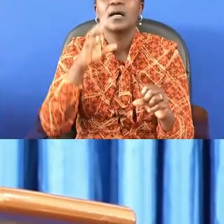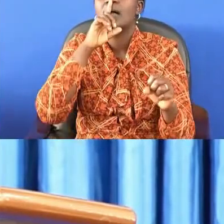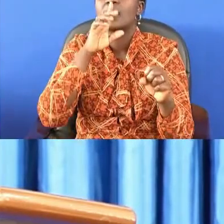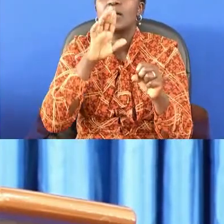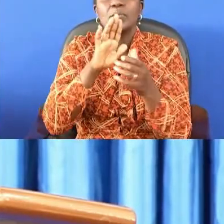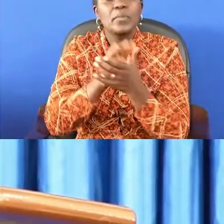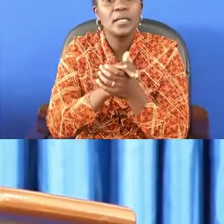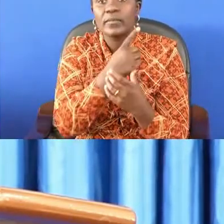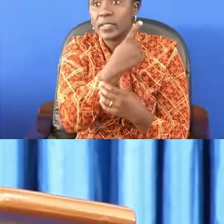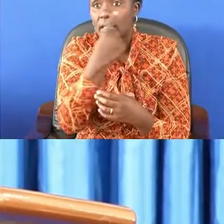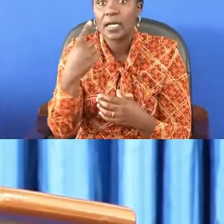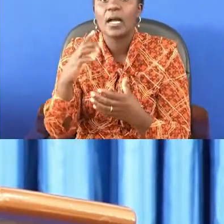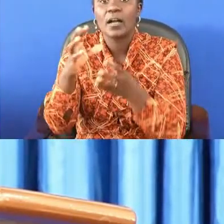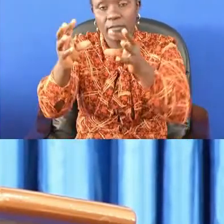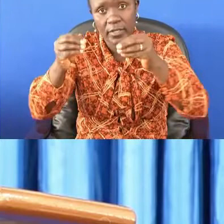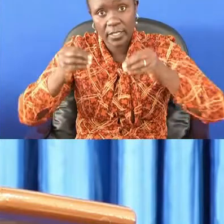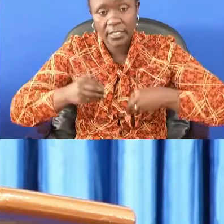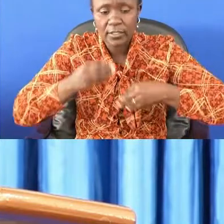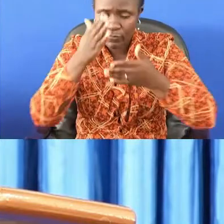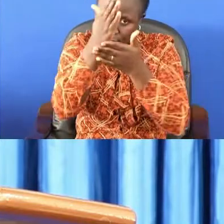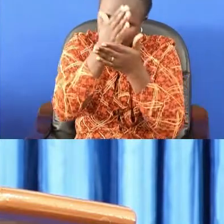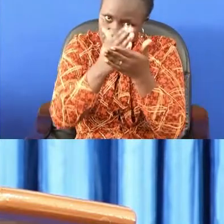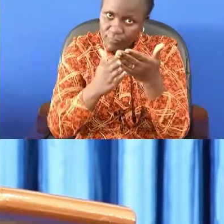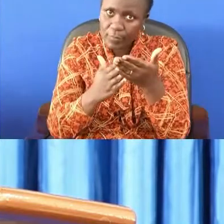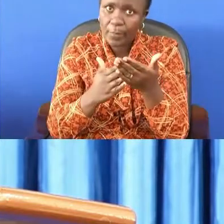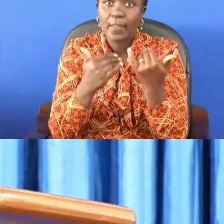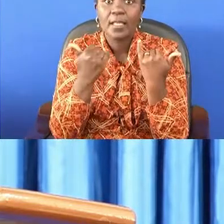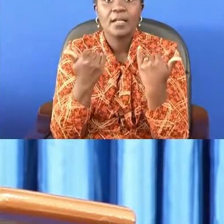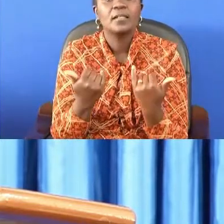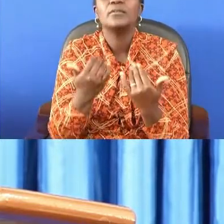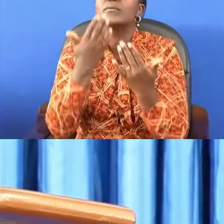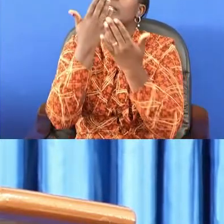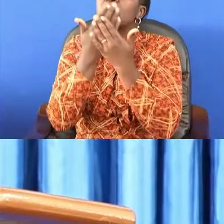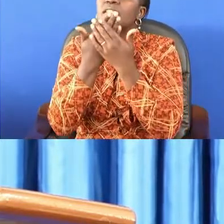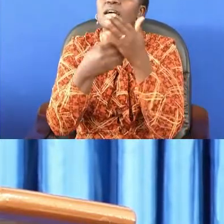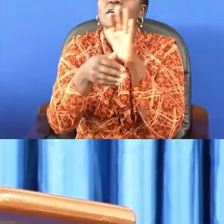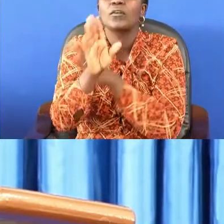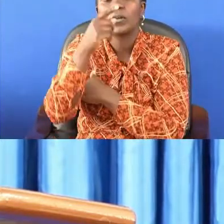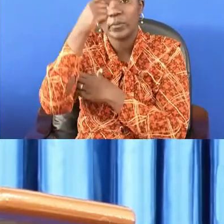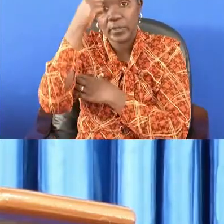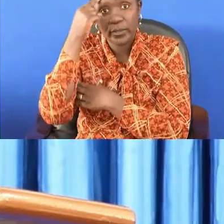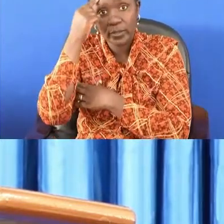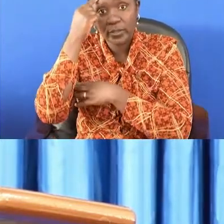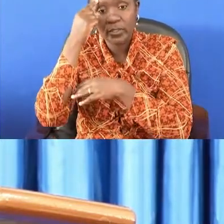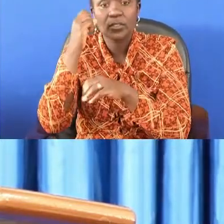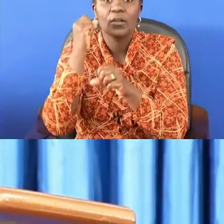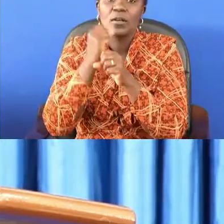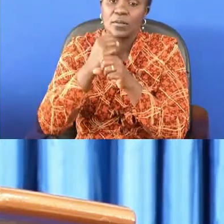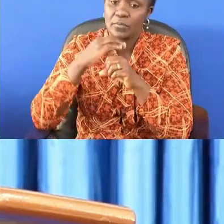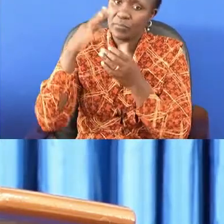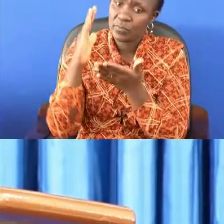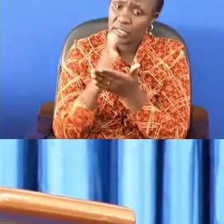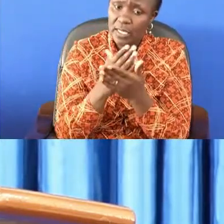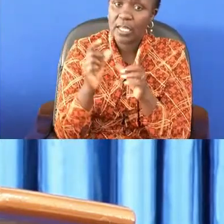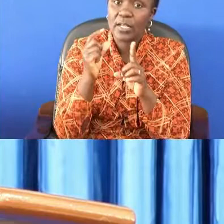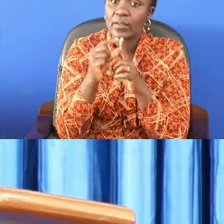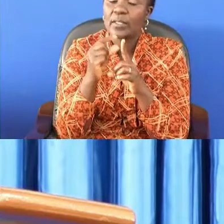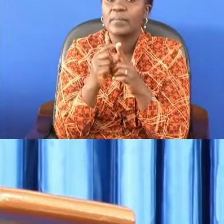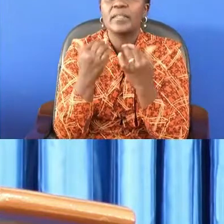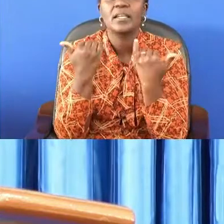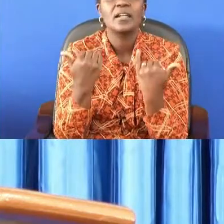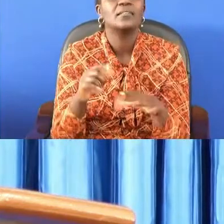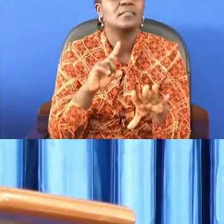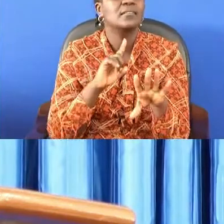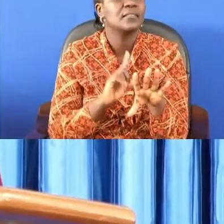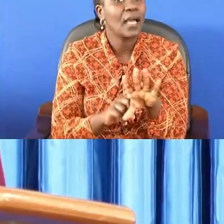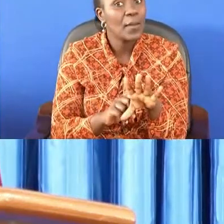kila moja ameweza kupokea sehemu yake. Na tunashukuru Mungu kwa sababu ya kutuhudumia kwa njia ya kipekee. Sasa